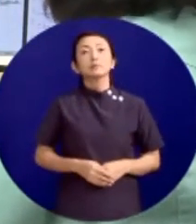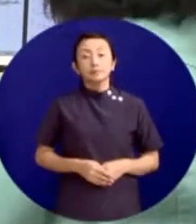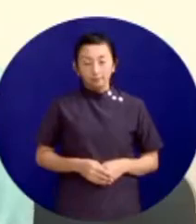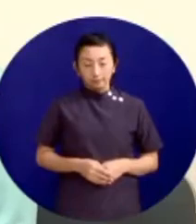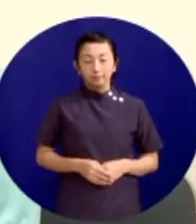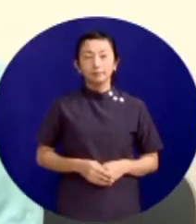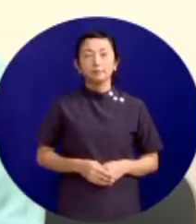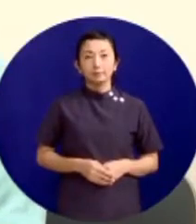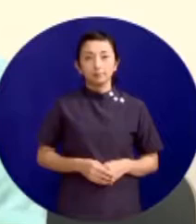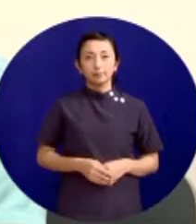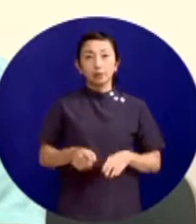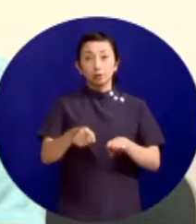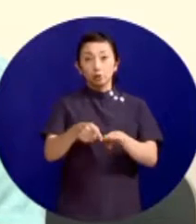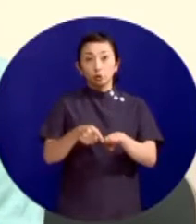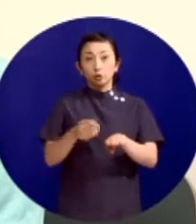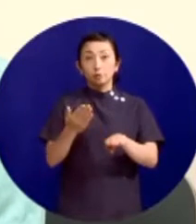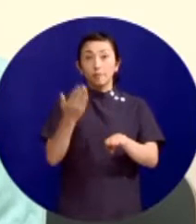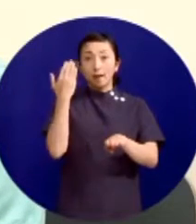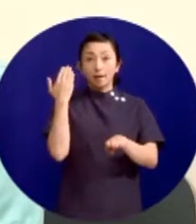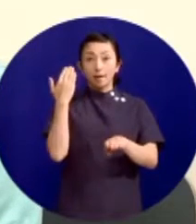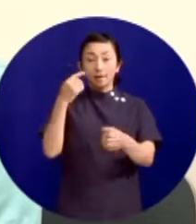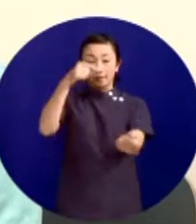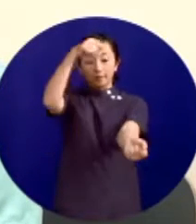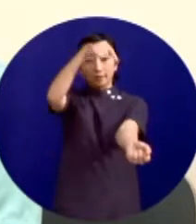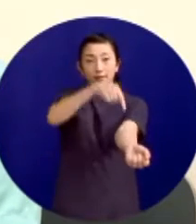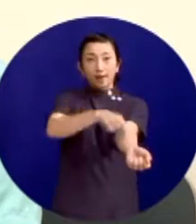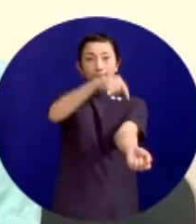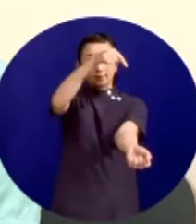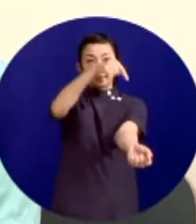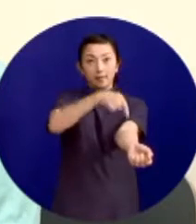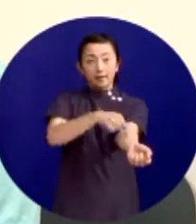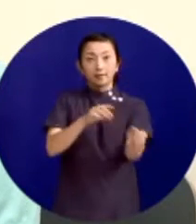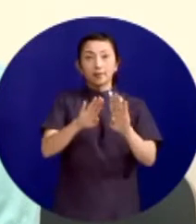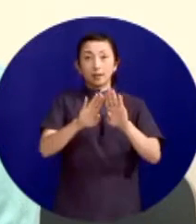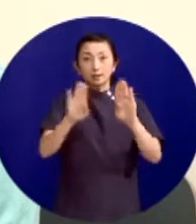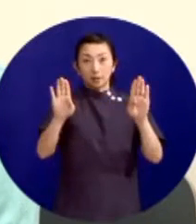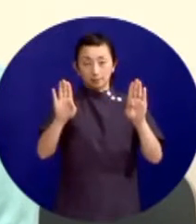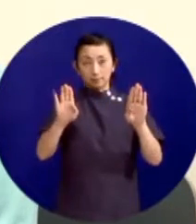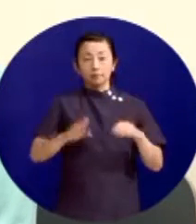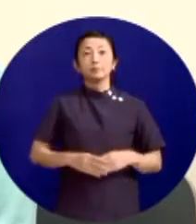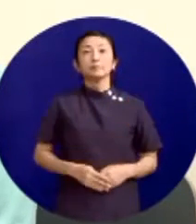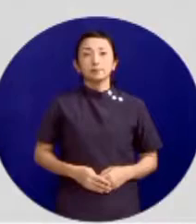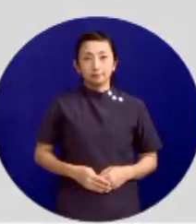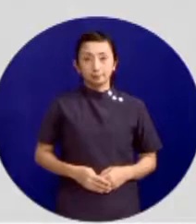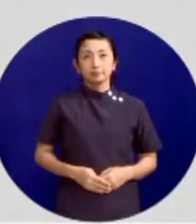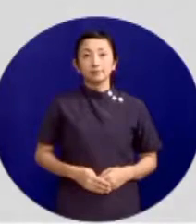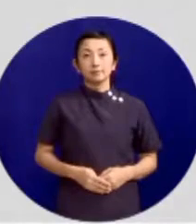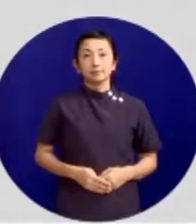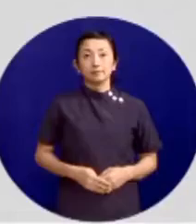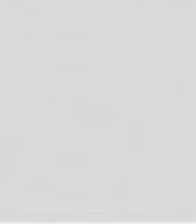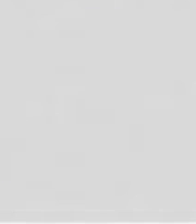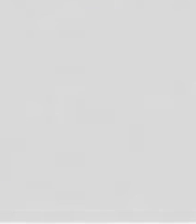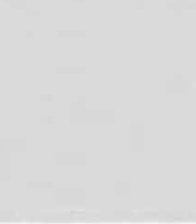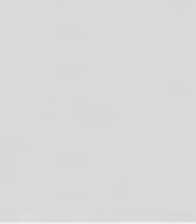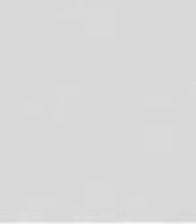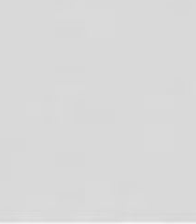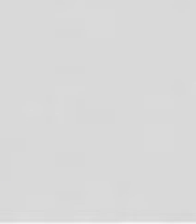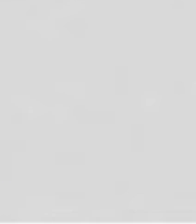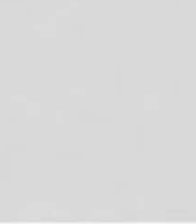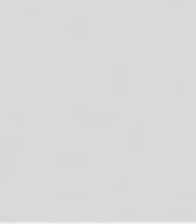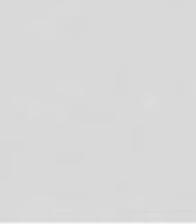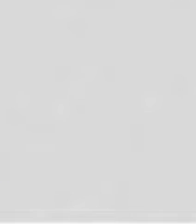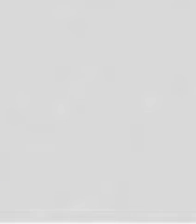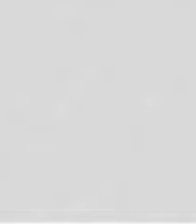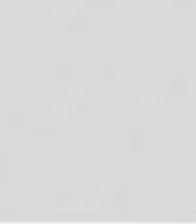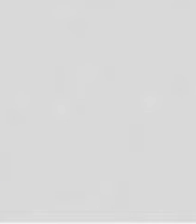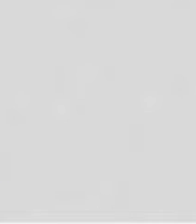い、手術前には点滴や薬剤投与などが行われることも多いです。行動に制限をさせていただくことがあ